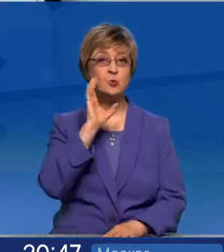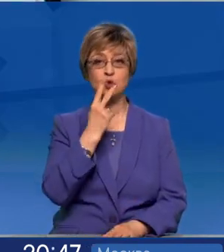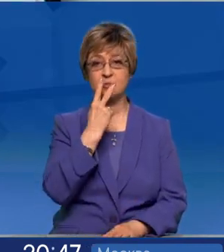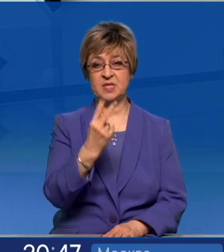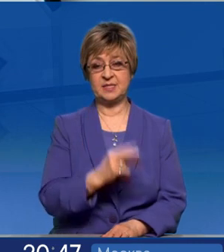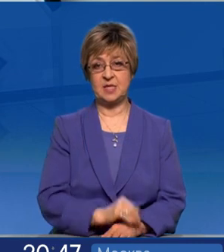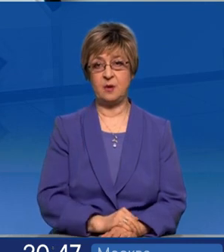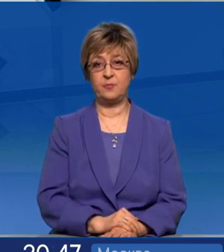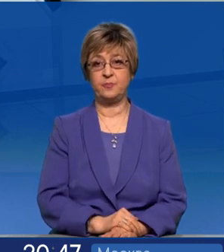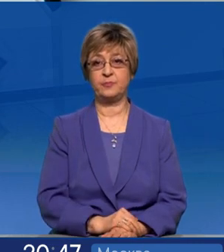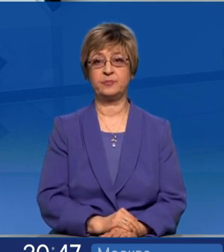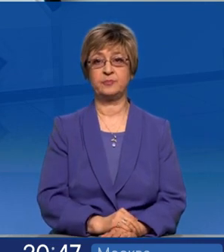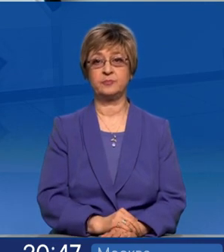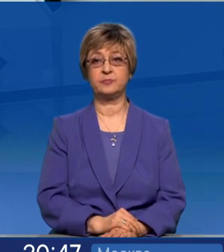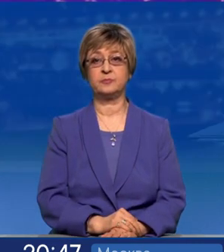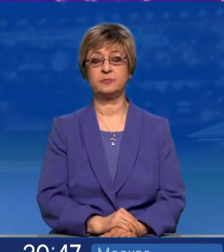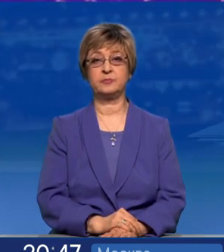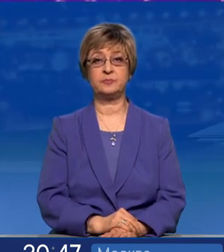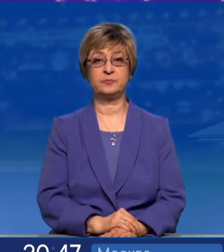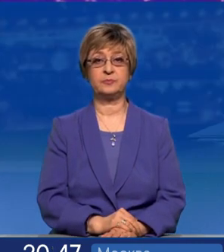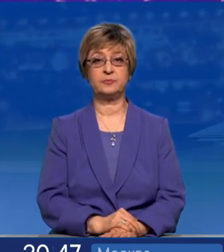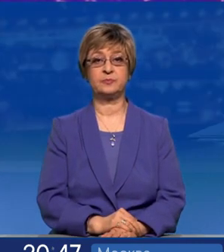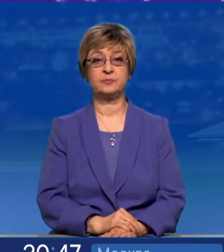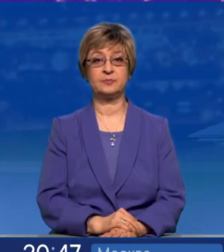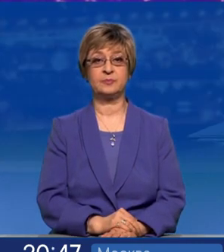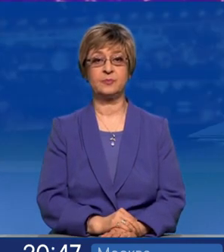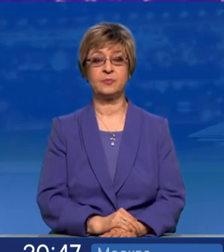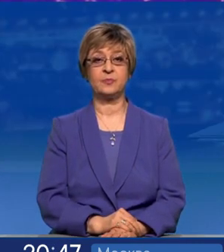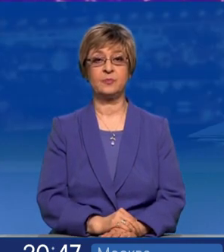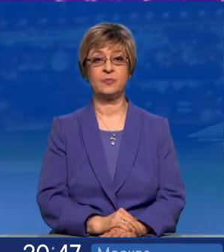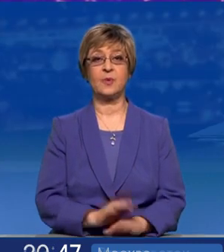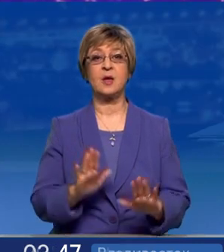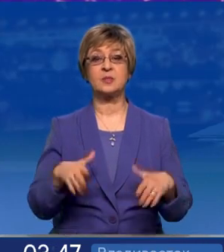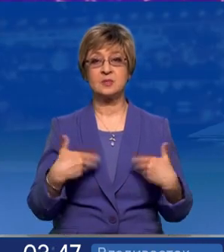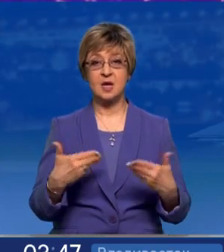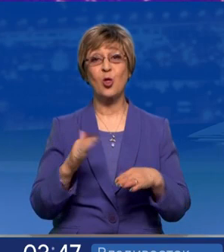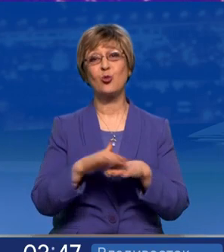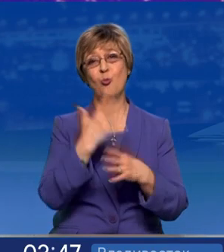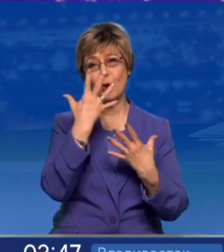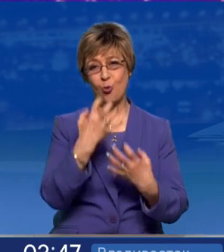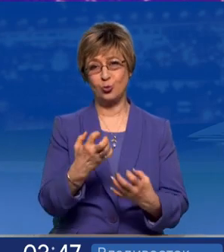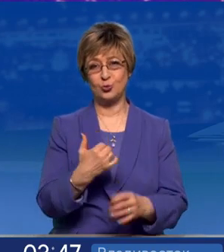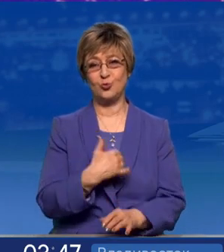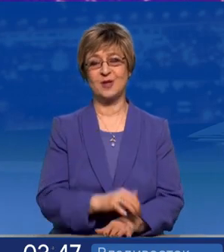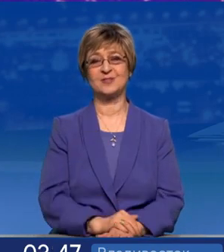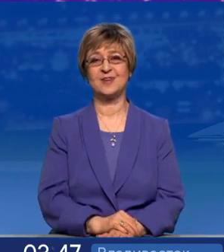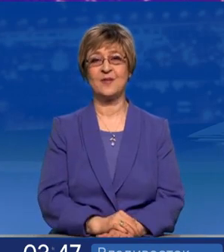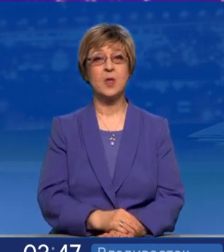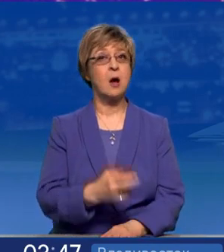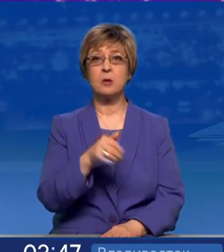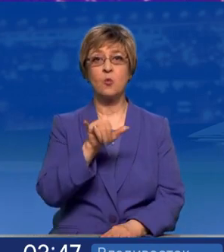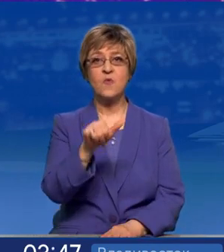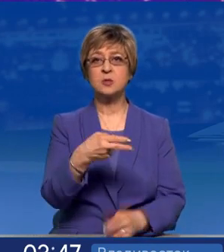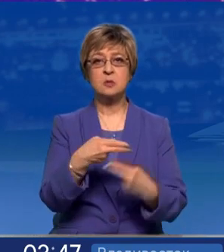Бурятия Константин нам дозвонился, наш постоянный зритель, по-моему. Здравствуйте. Доброй ночи, добрый вечер. Очень хорошая тема.